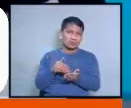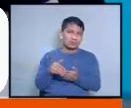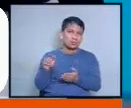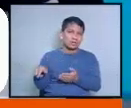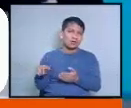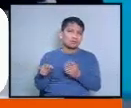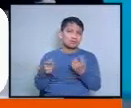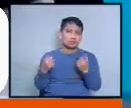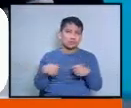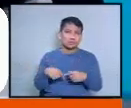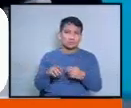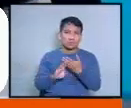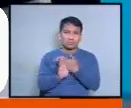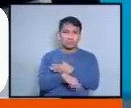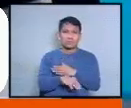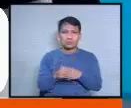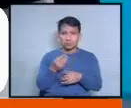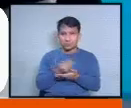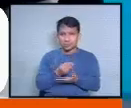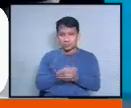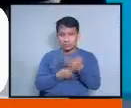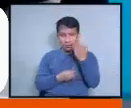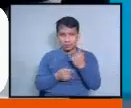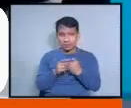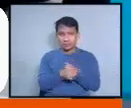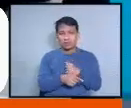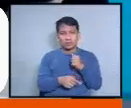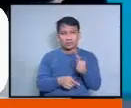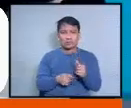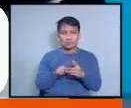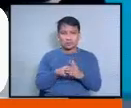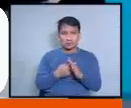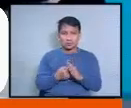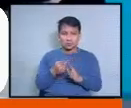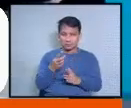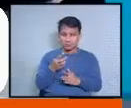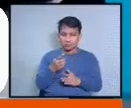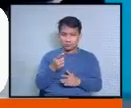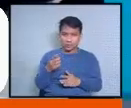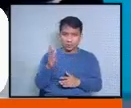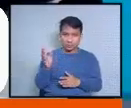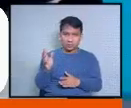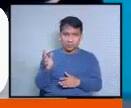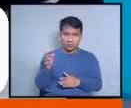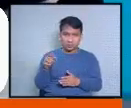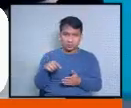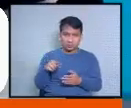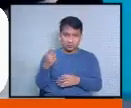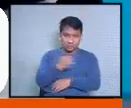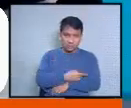milyones po ang maibabalik niyong pera sa kanila. Kasi tulad nitong isa, nag-umpisa ng 150 per day.